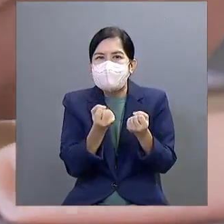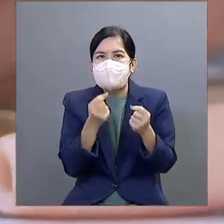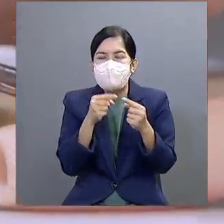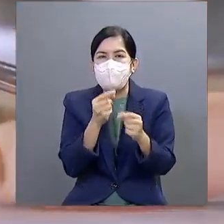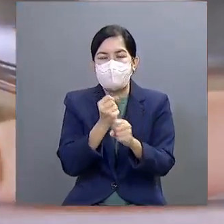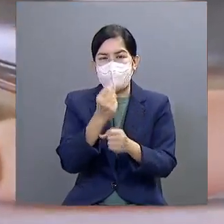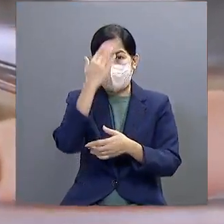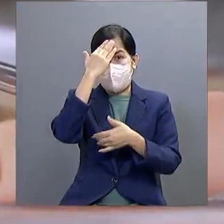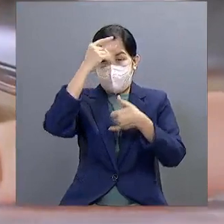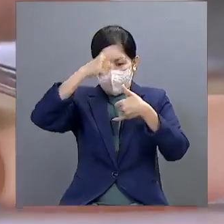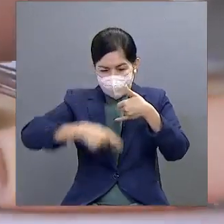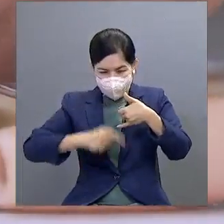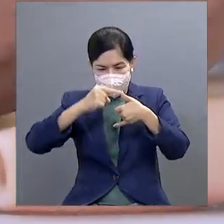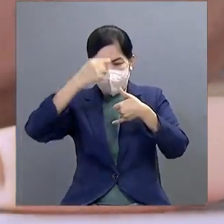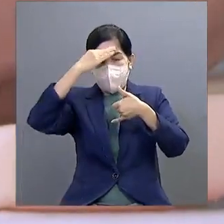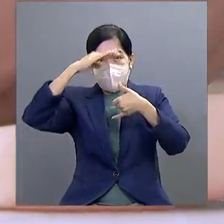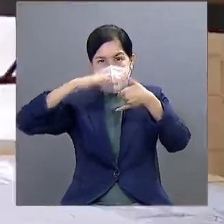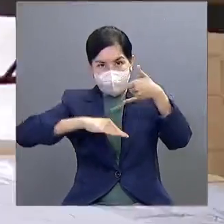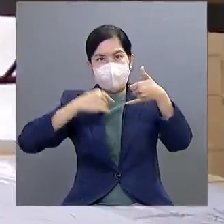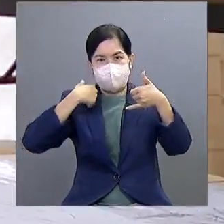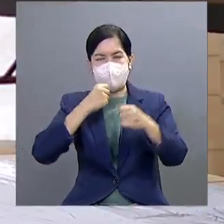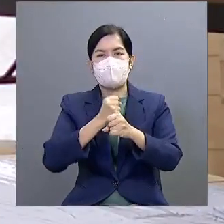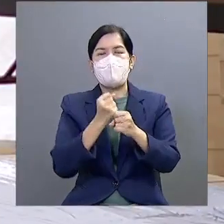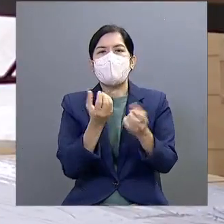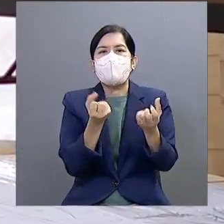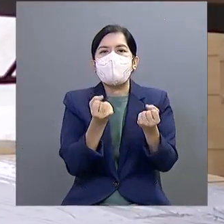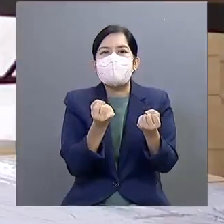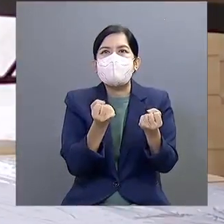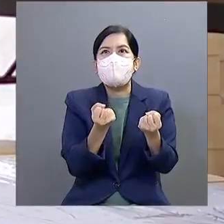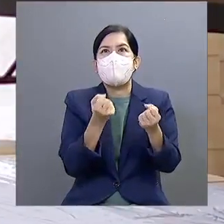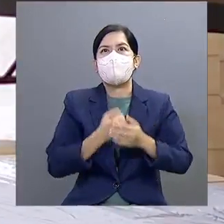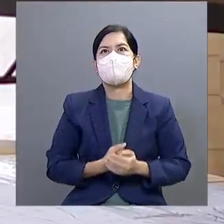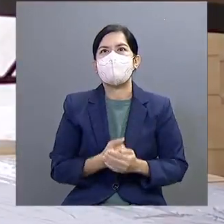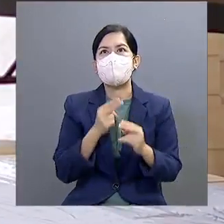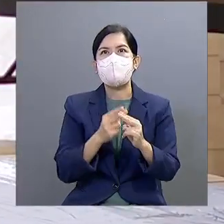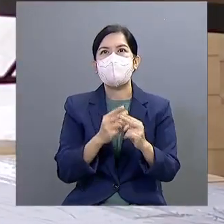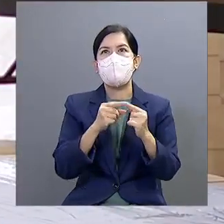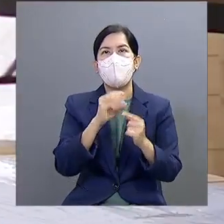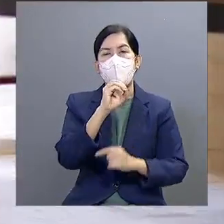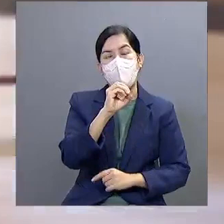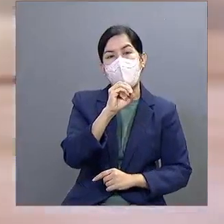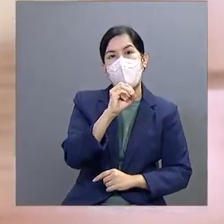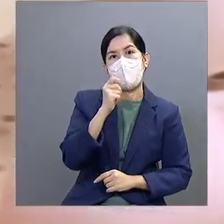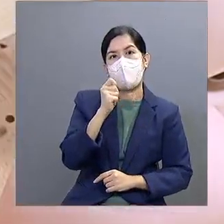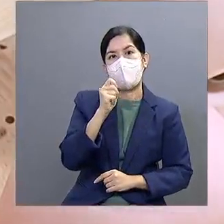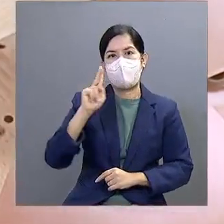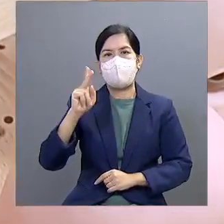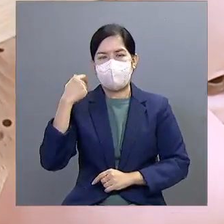คะจุดเด่นของเขาก็คืออันนี้คือ OOAK คือ One of a Kind Doll ซึ่งมีตัว